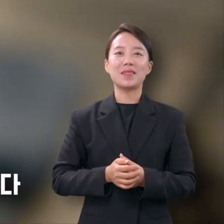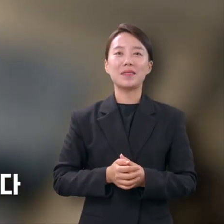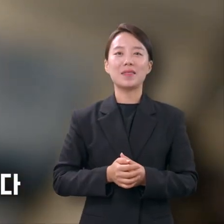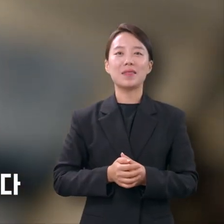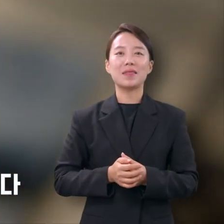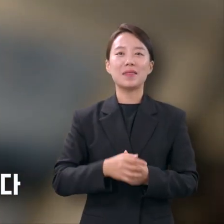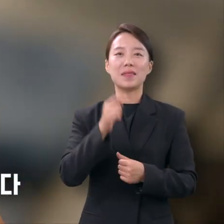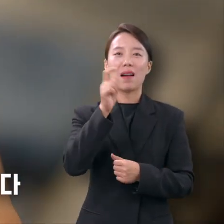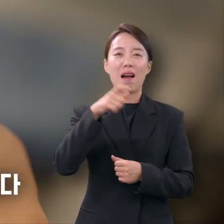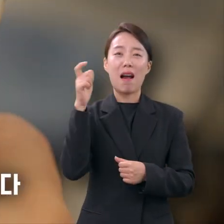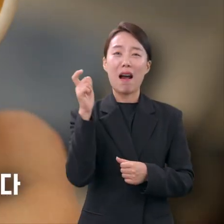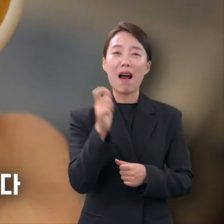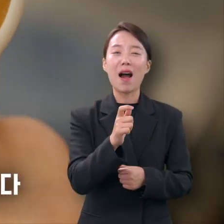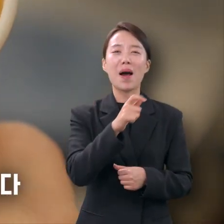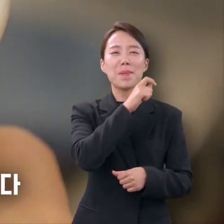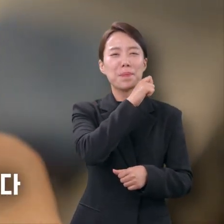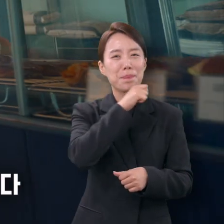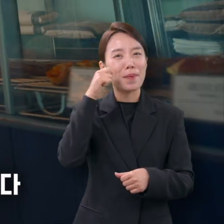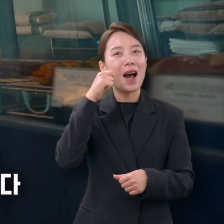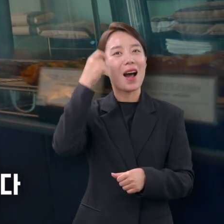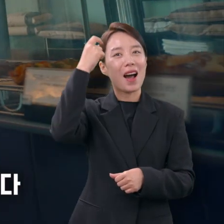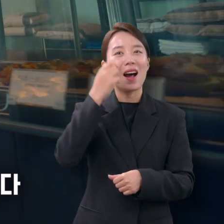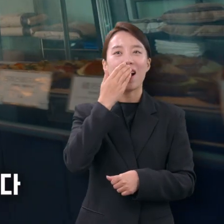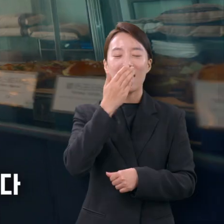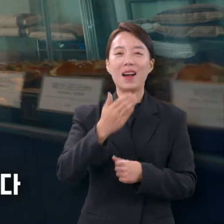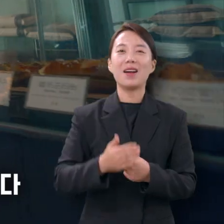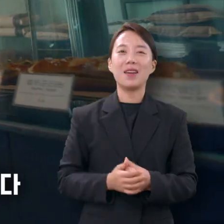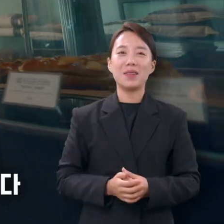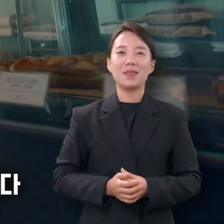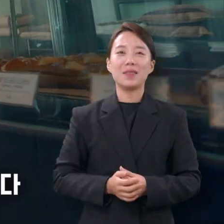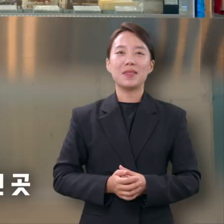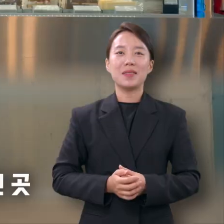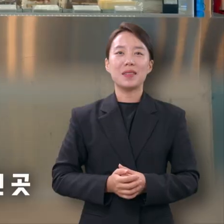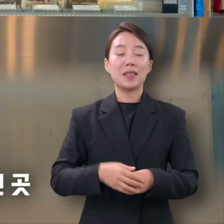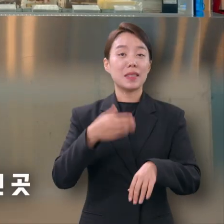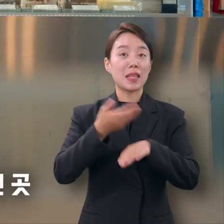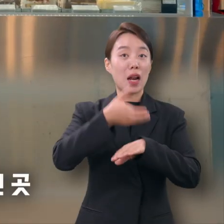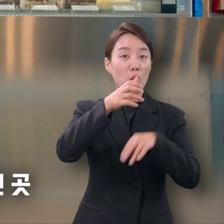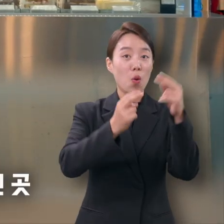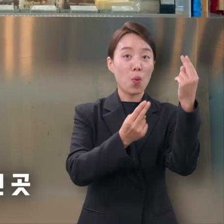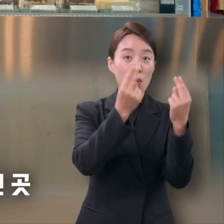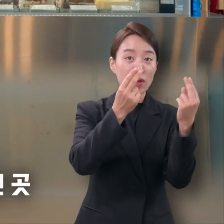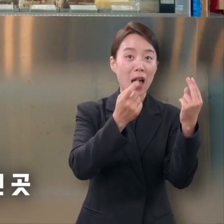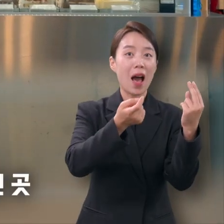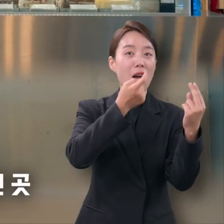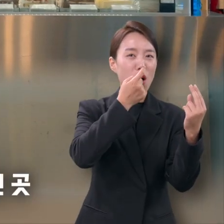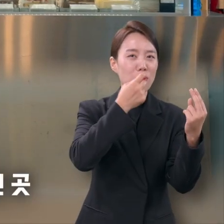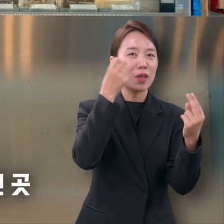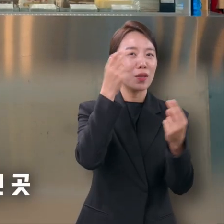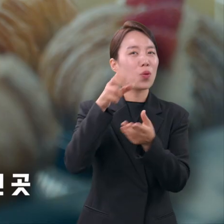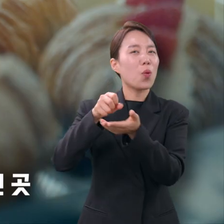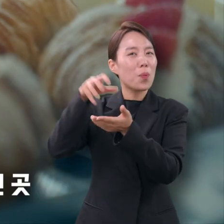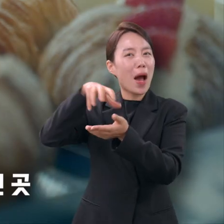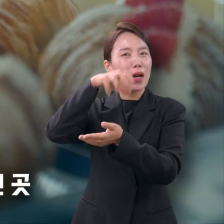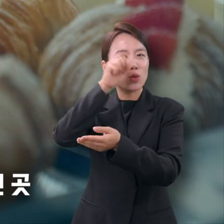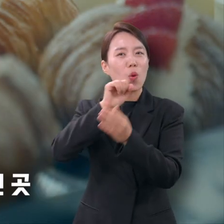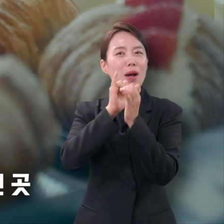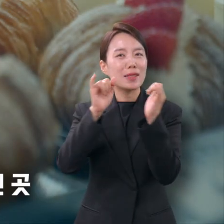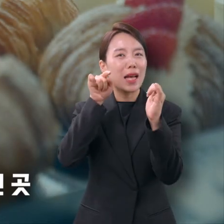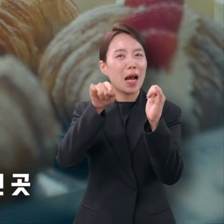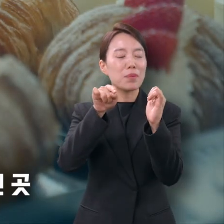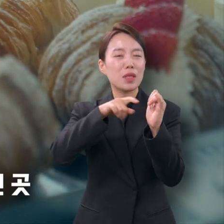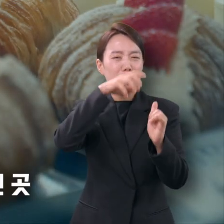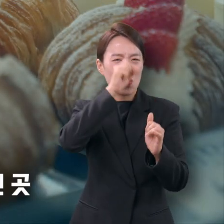스치며 진한 풍미를 전해줍니다. 다른 어느 곳보다 커피와 베이커리